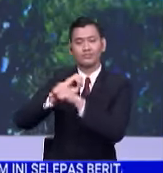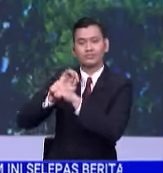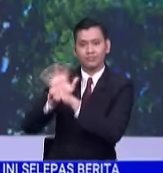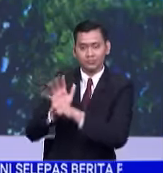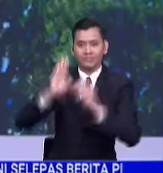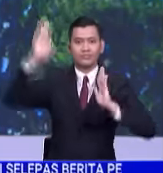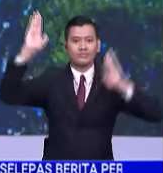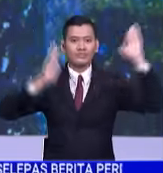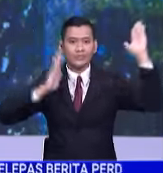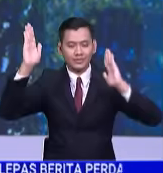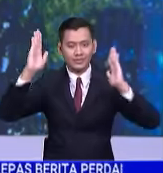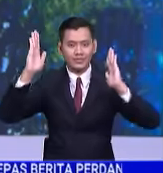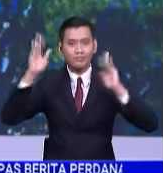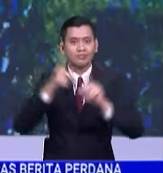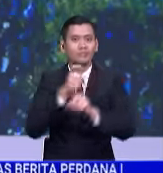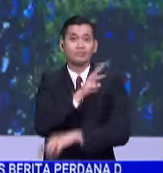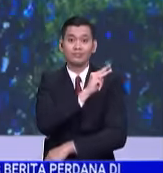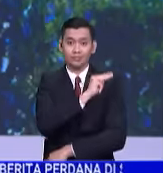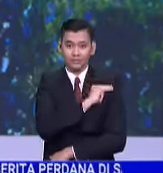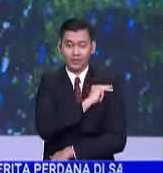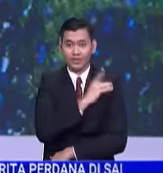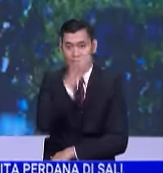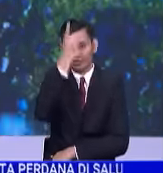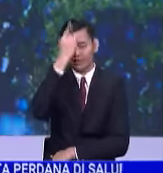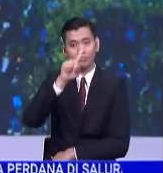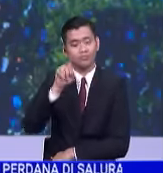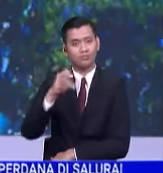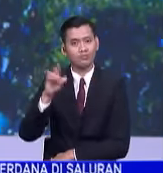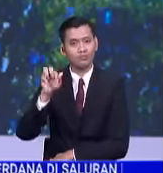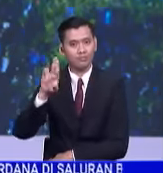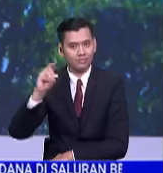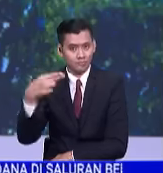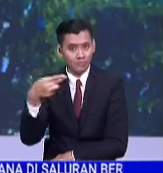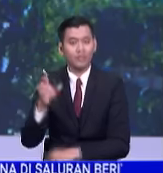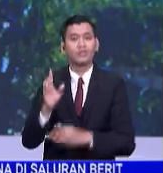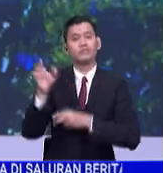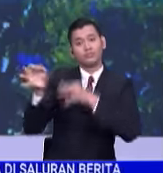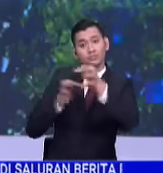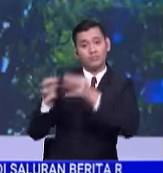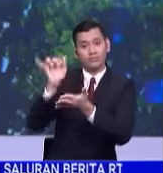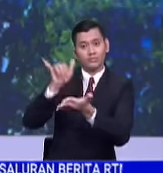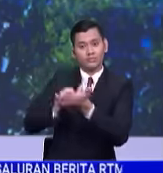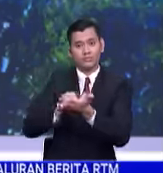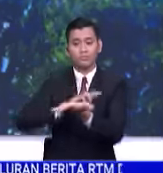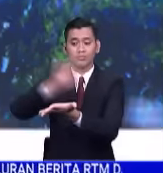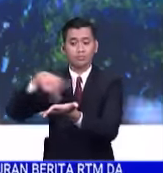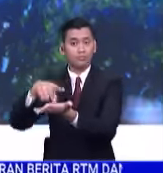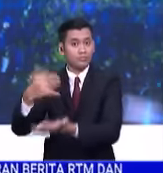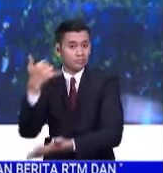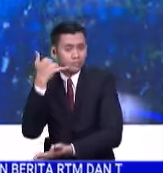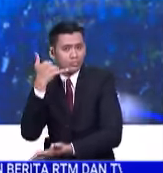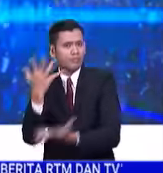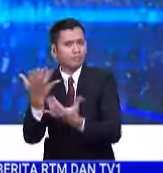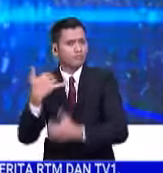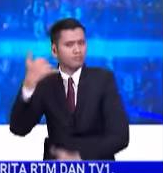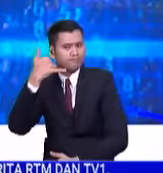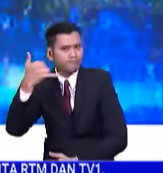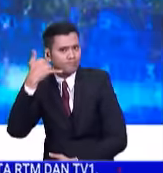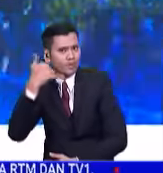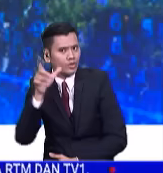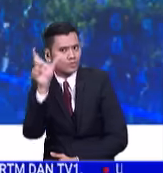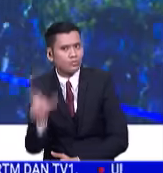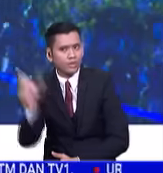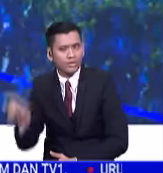COVID-19 kebangsaan. Menurut menterinya, Datuk Zuraida Kamarudin, inisiatif itu merangkumi pusat panggilan bagi menghubungi individu